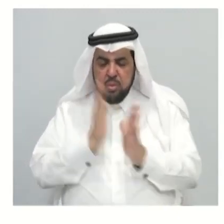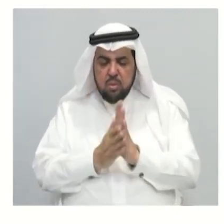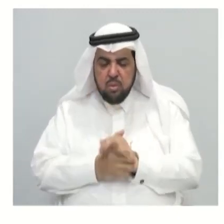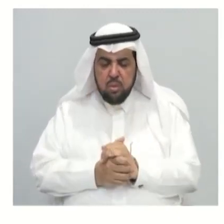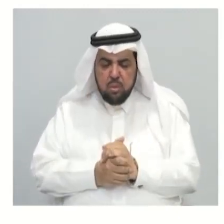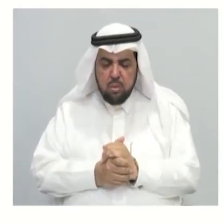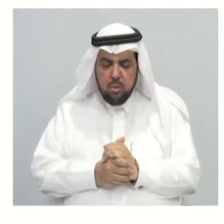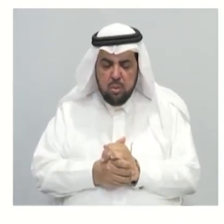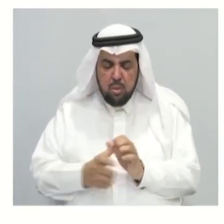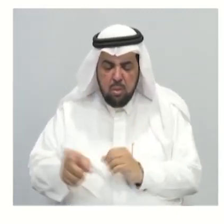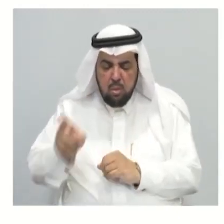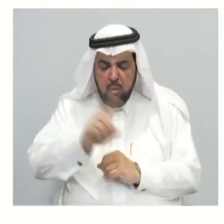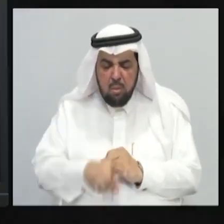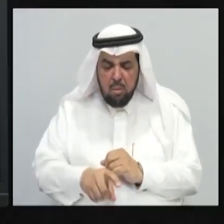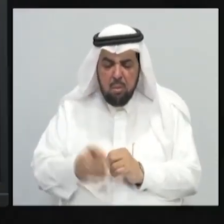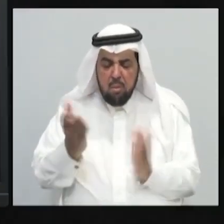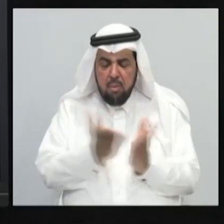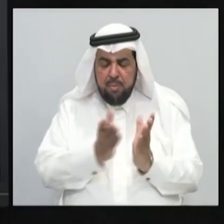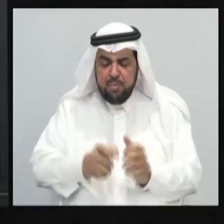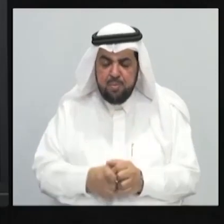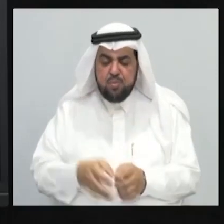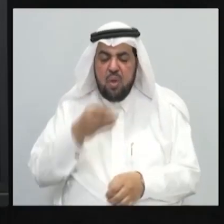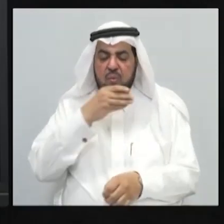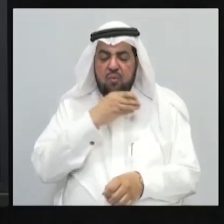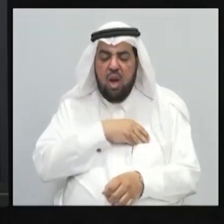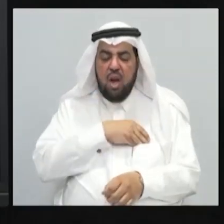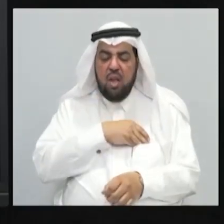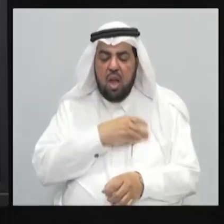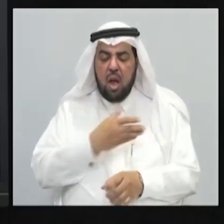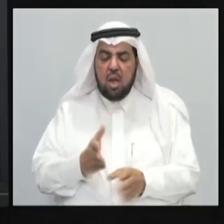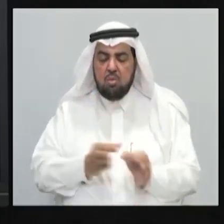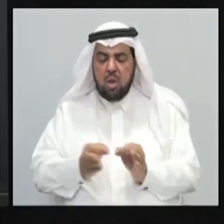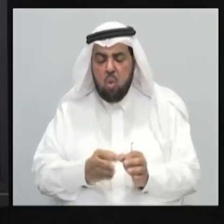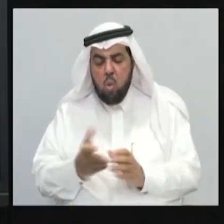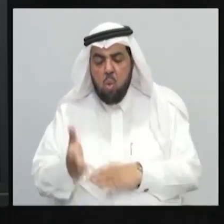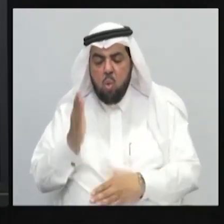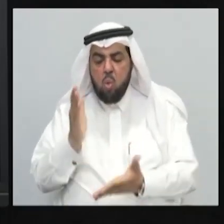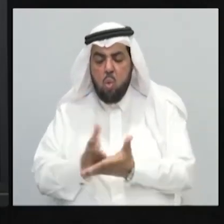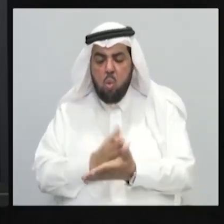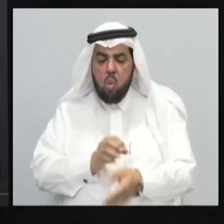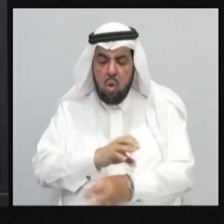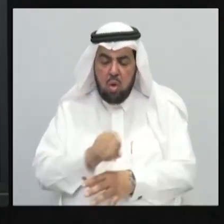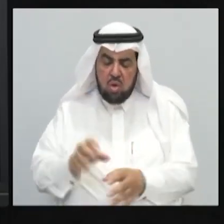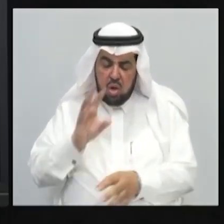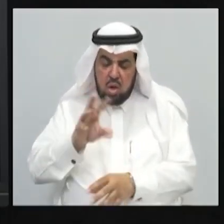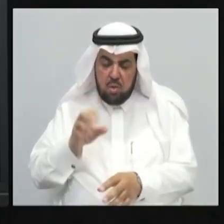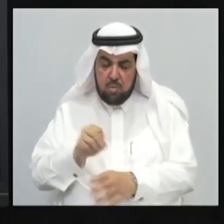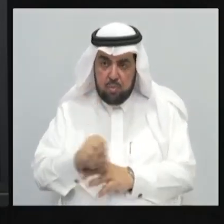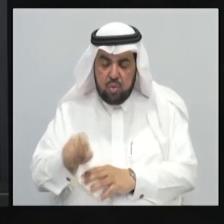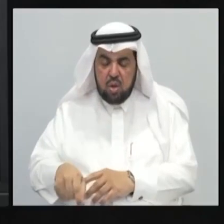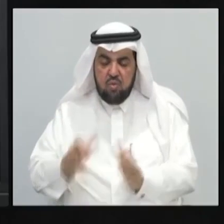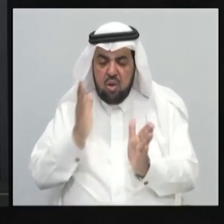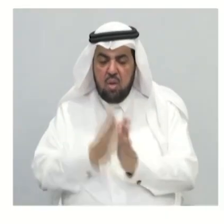الملف سؤال عزيزي الطالب ما فائده الم حاذت والتوزيع للعناصر في